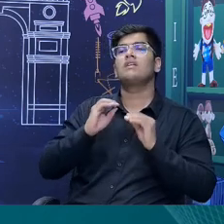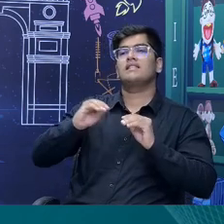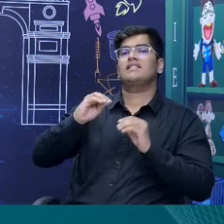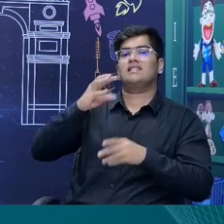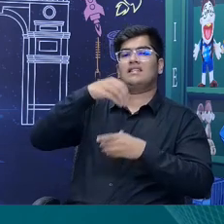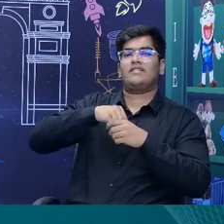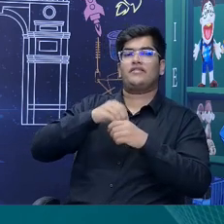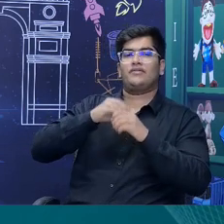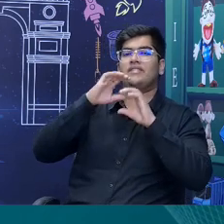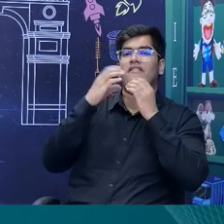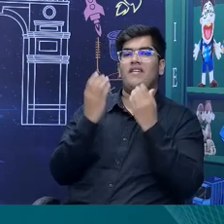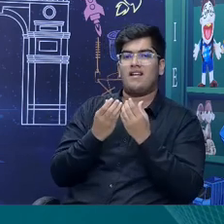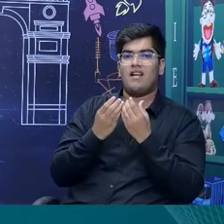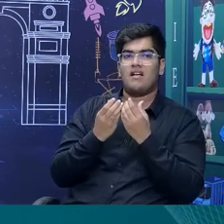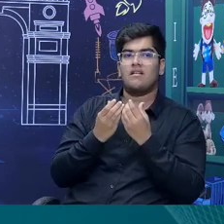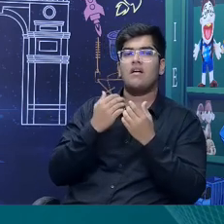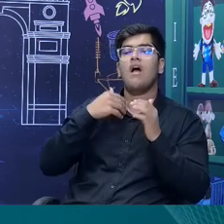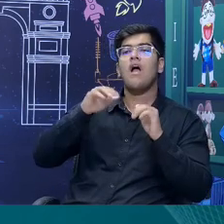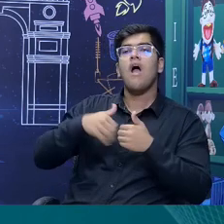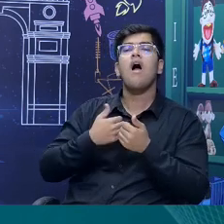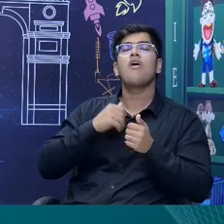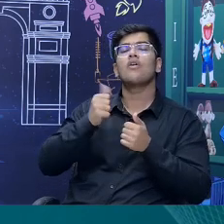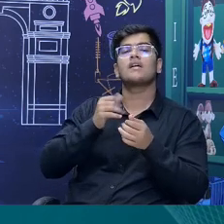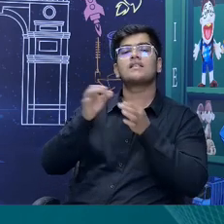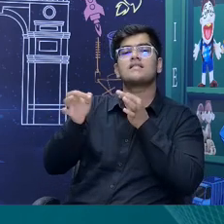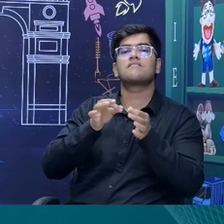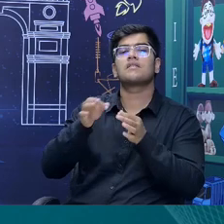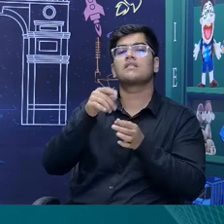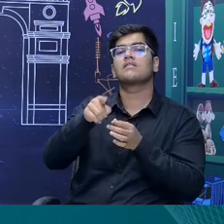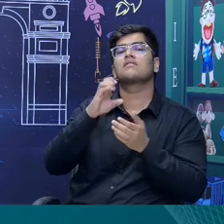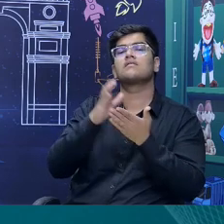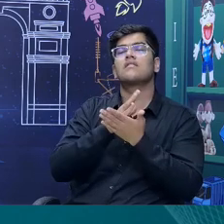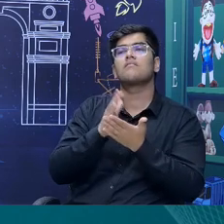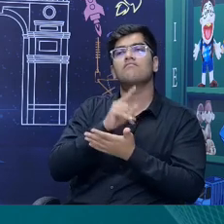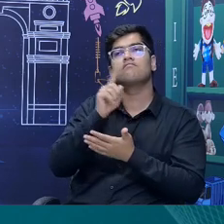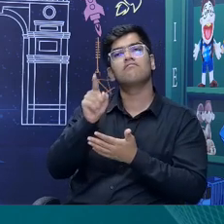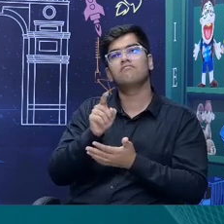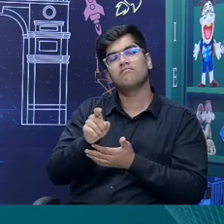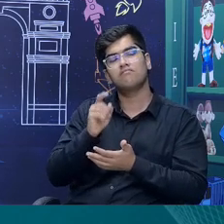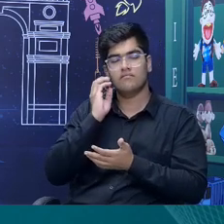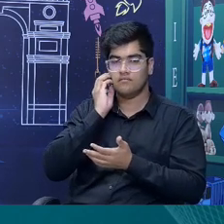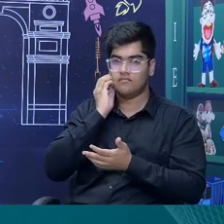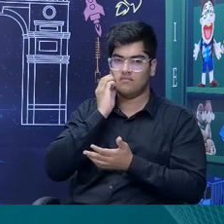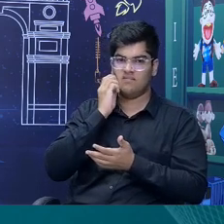करें तो किस तरह से उन्हें यह सब चीज पटाया बता सकता है